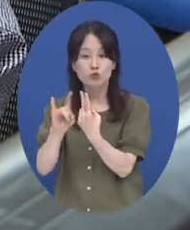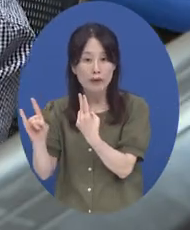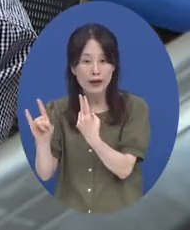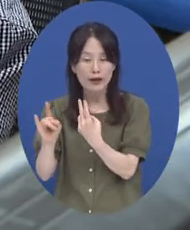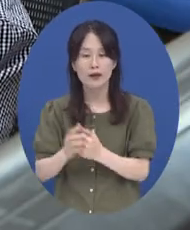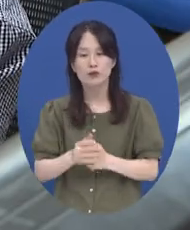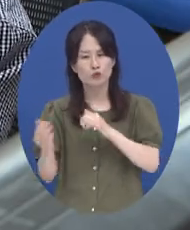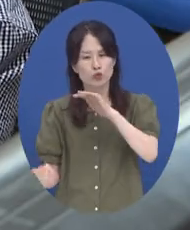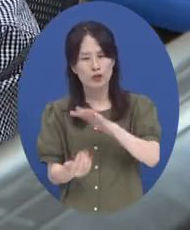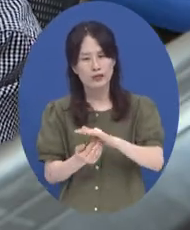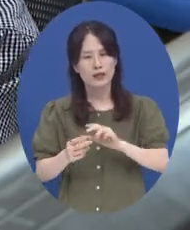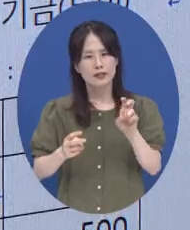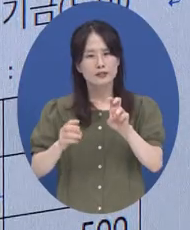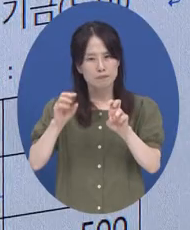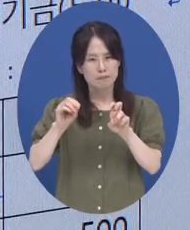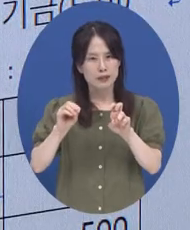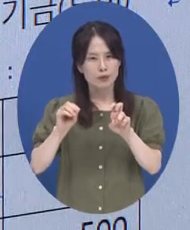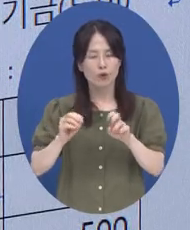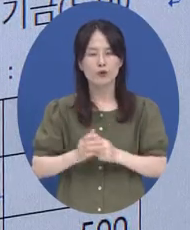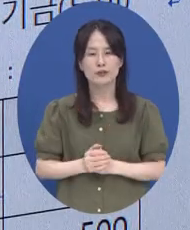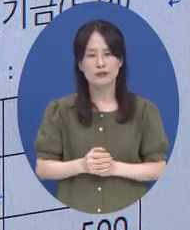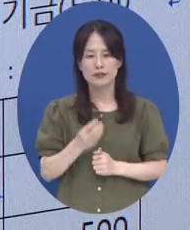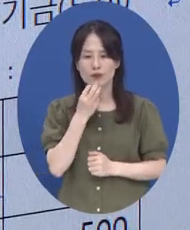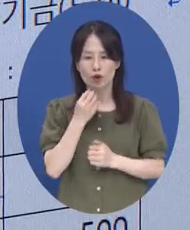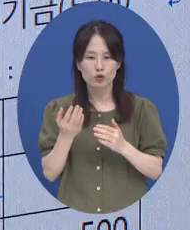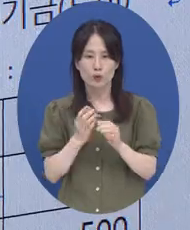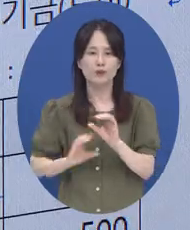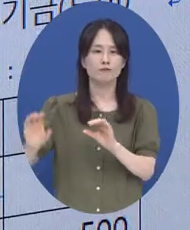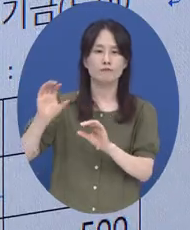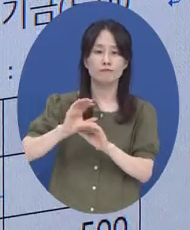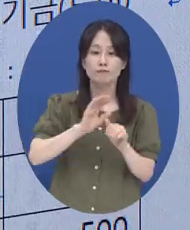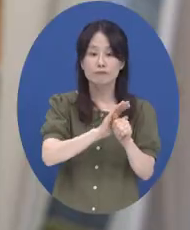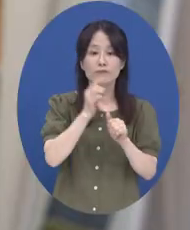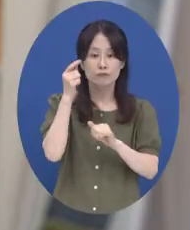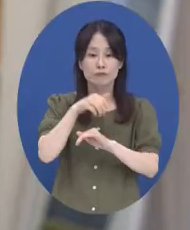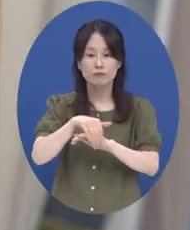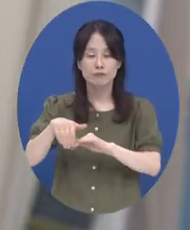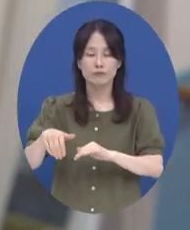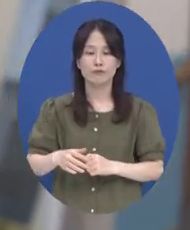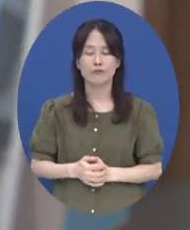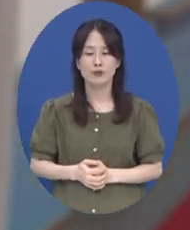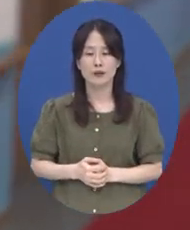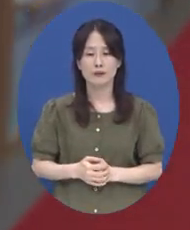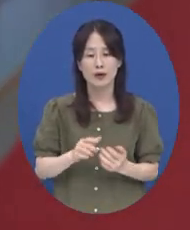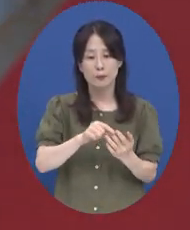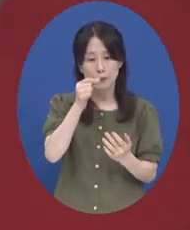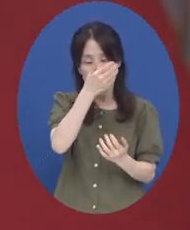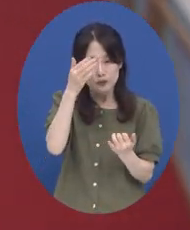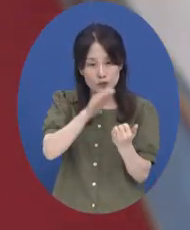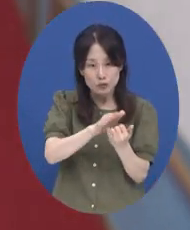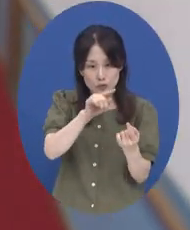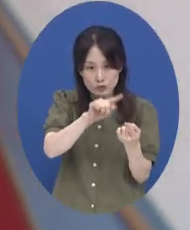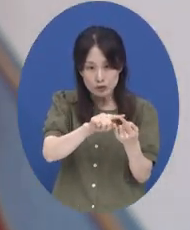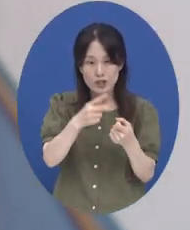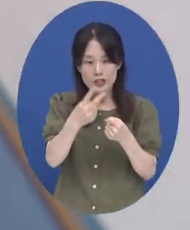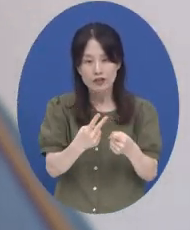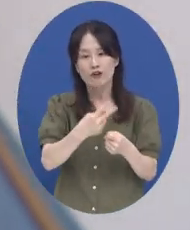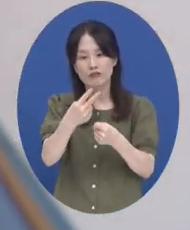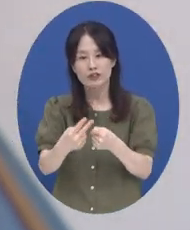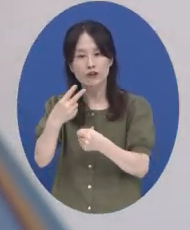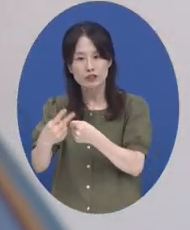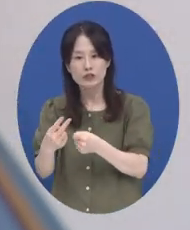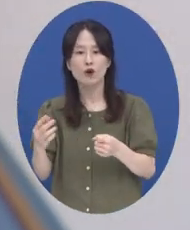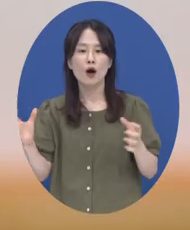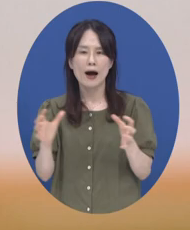최대 20만원까지 경기로 가 추가 지원한다는 계획 선정된 청소년은 2년 단위로 최대